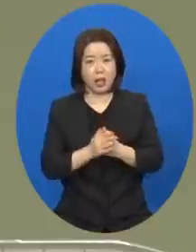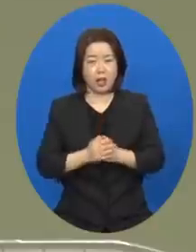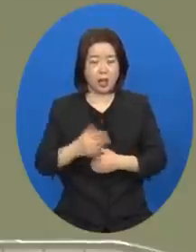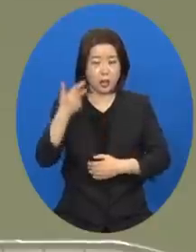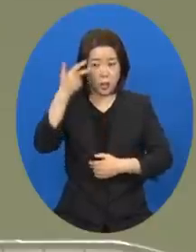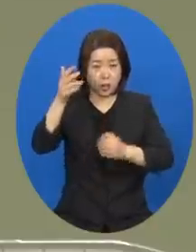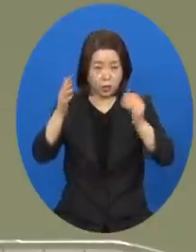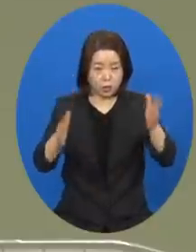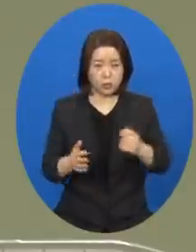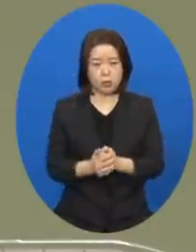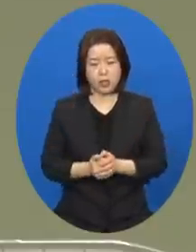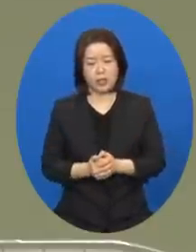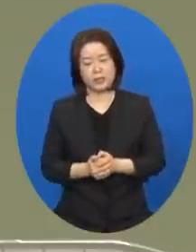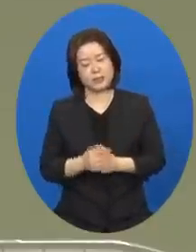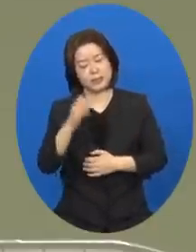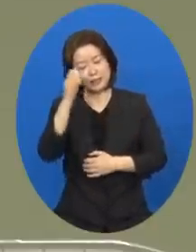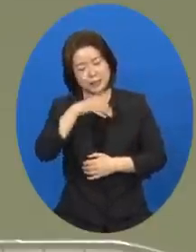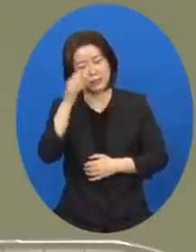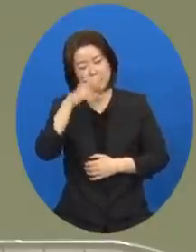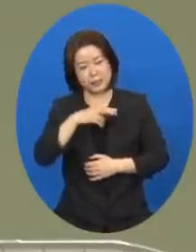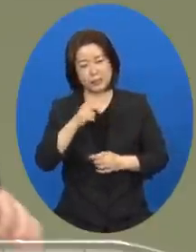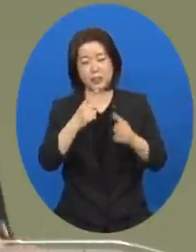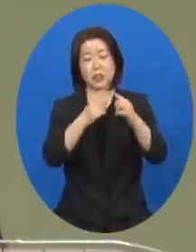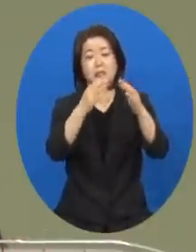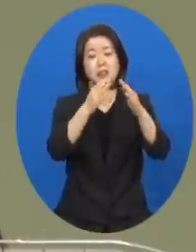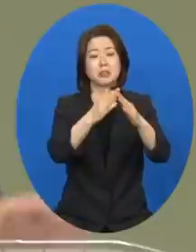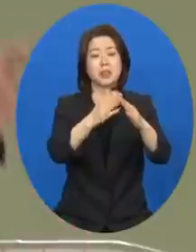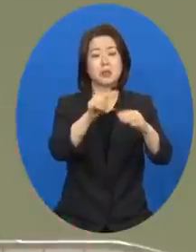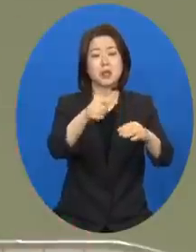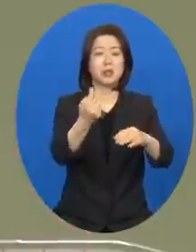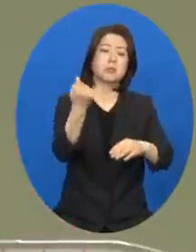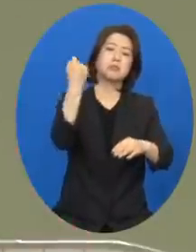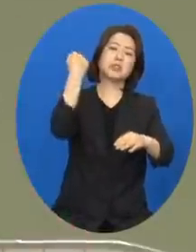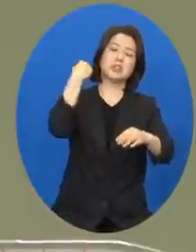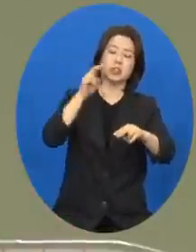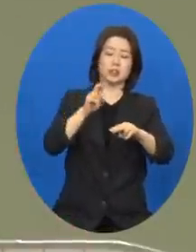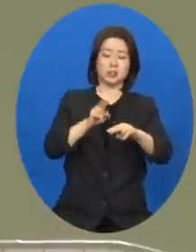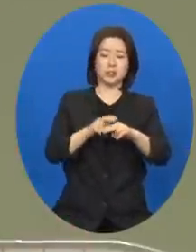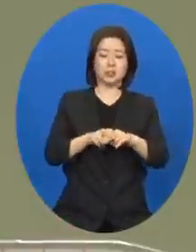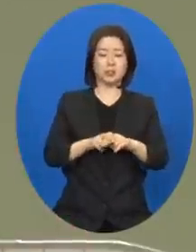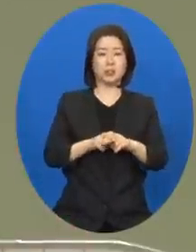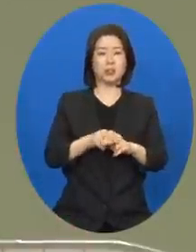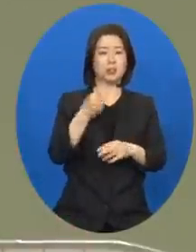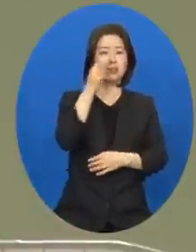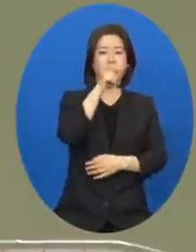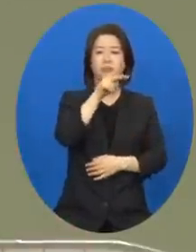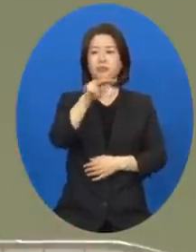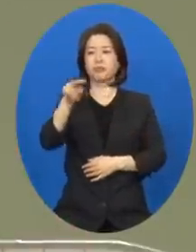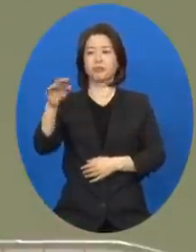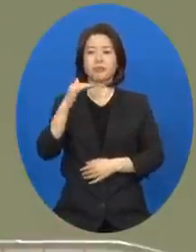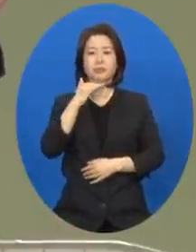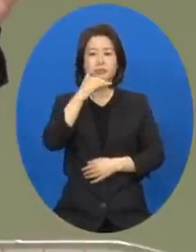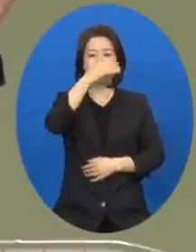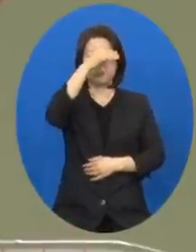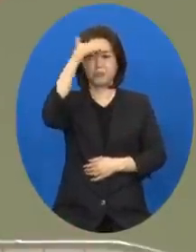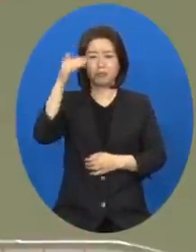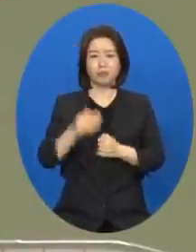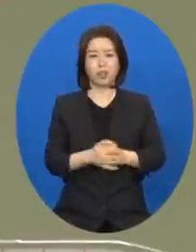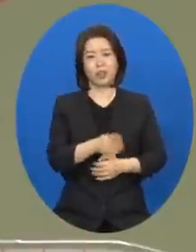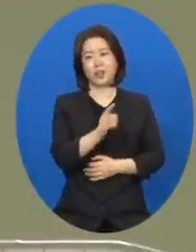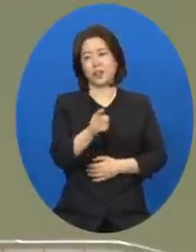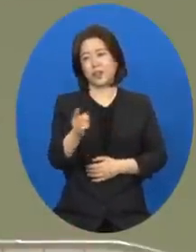내내 엉거주춤 예배당 제일 뒤편에 앉아서 구경만 했습니다. 집회를. 저거는 이상한